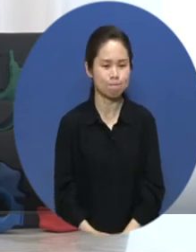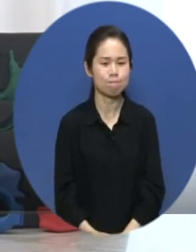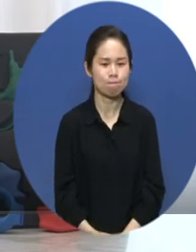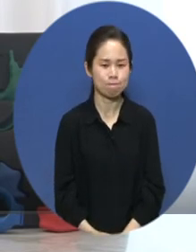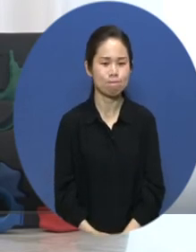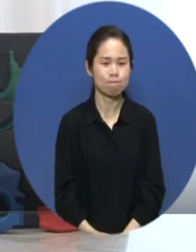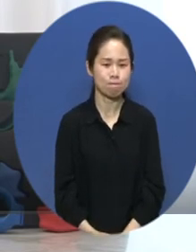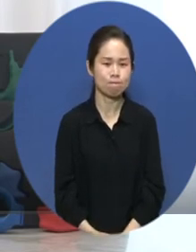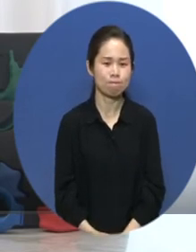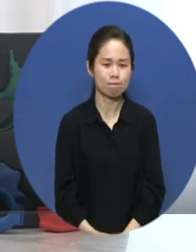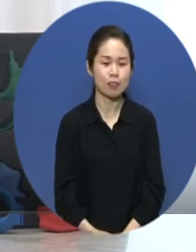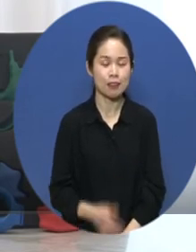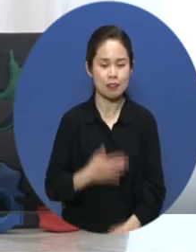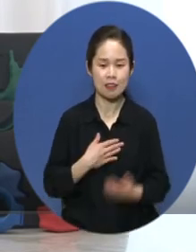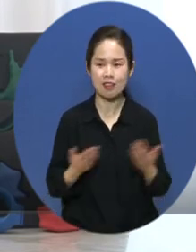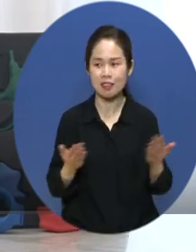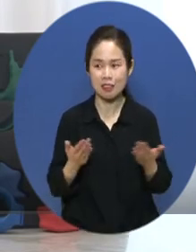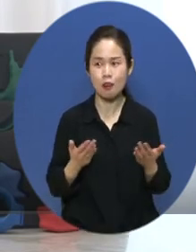많이 다시 한번 좀